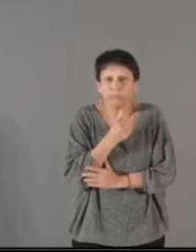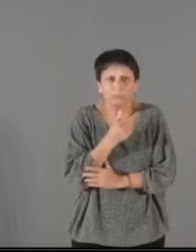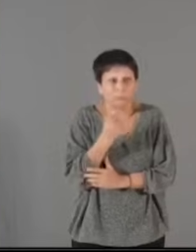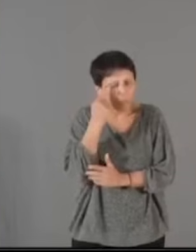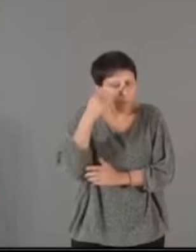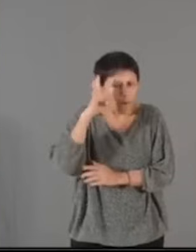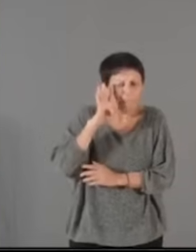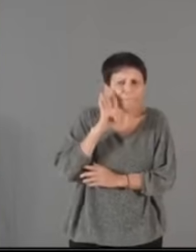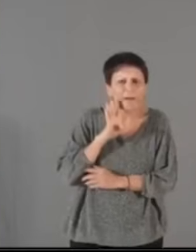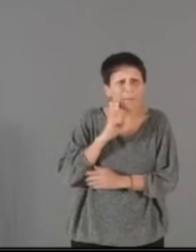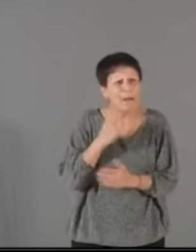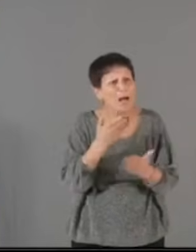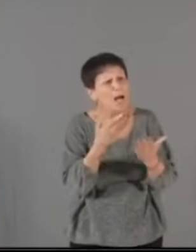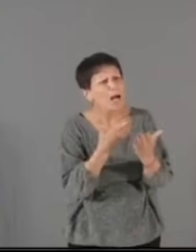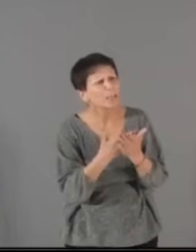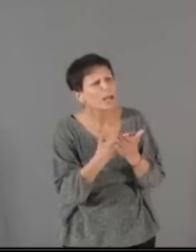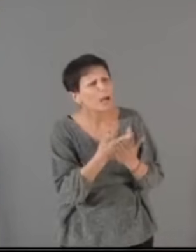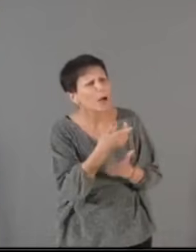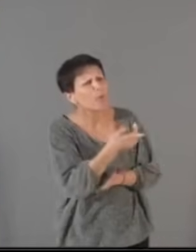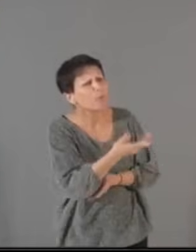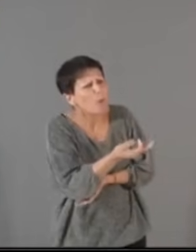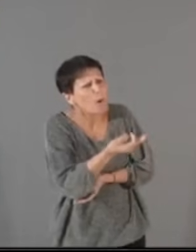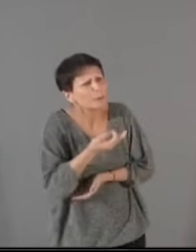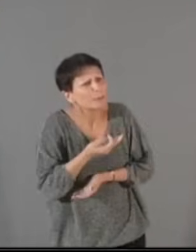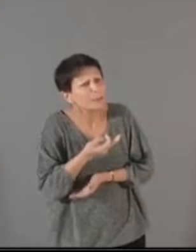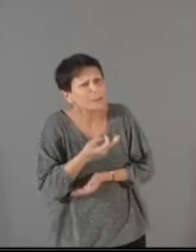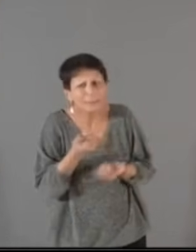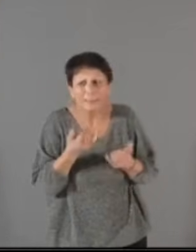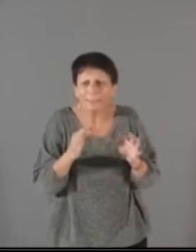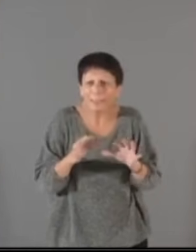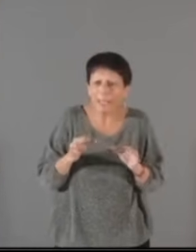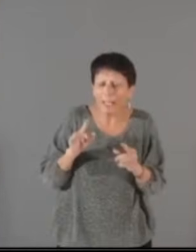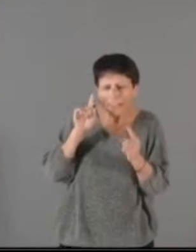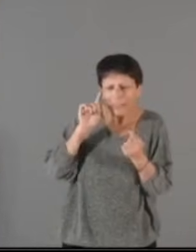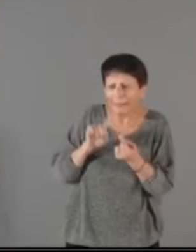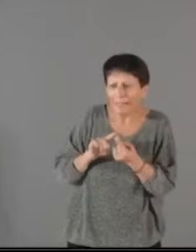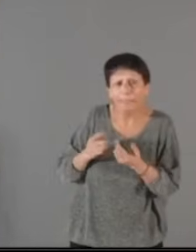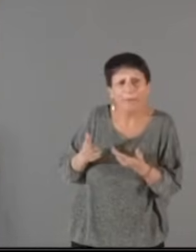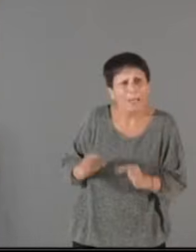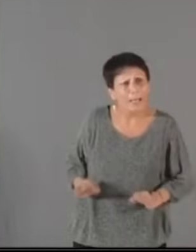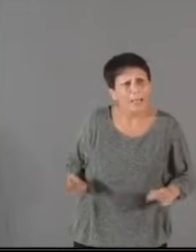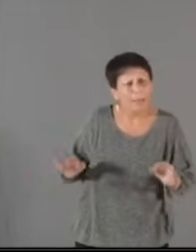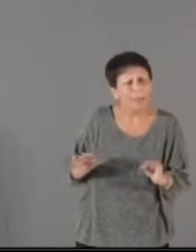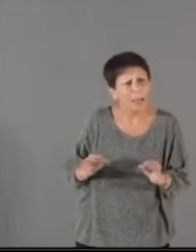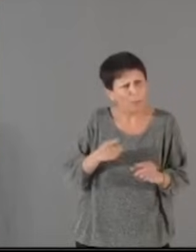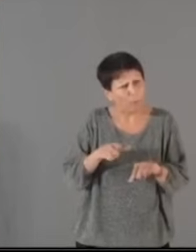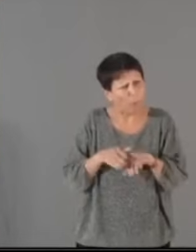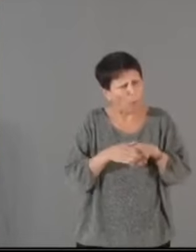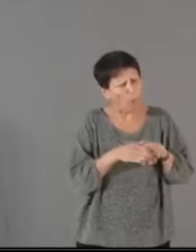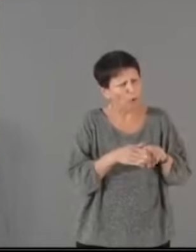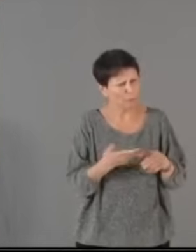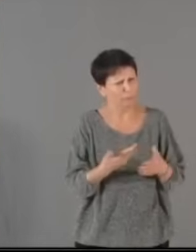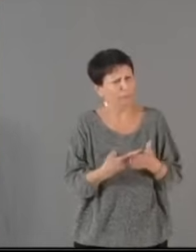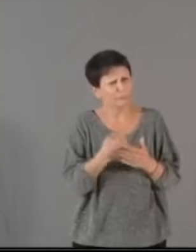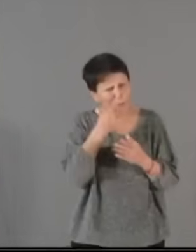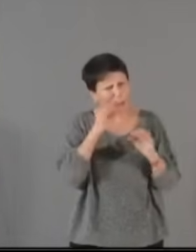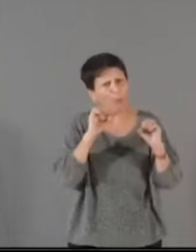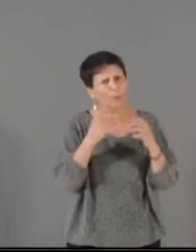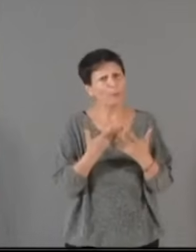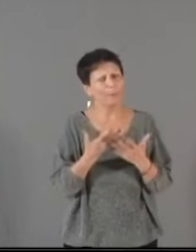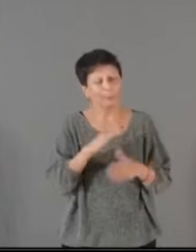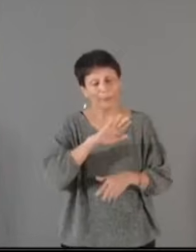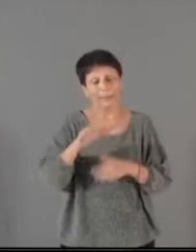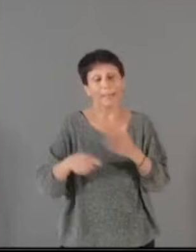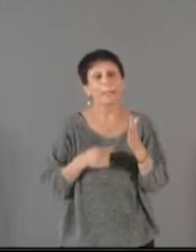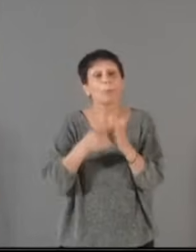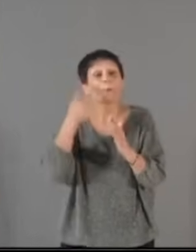parler du côté de cet hémicycle, du côté gauche, c'est quand même assez étonnant. Bon, et un dernier point,